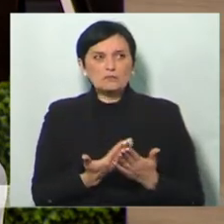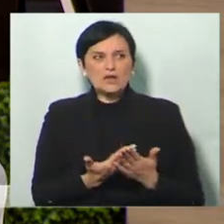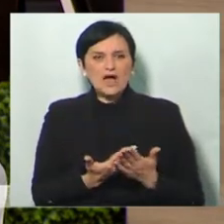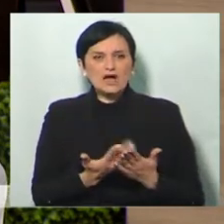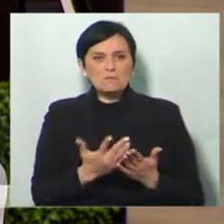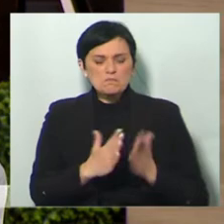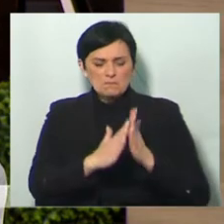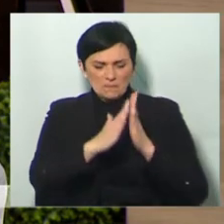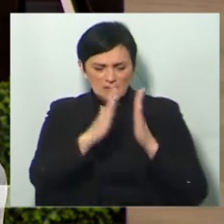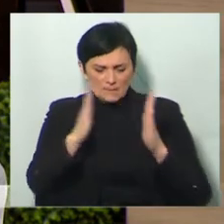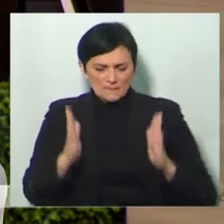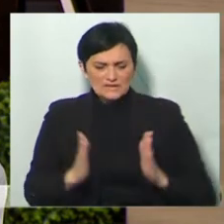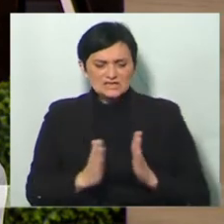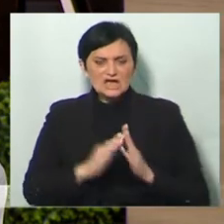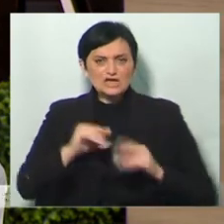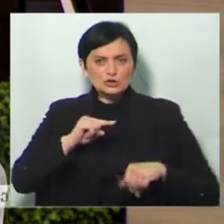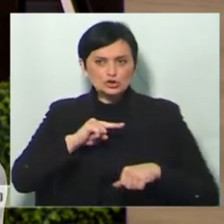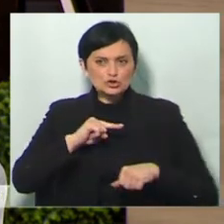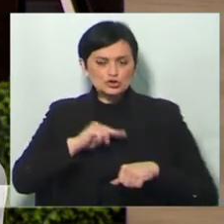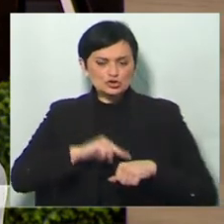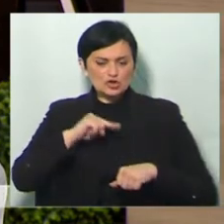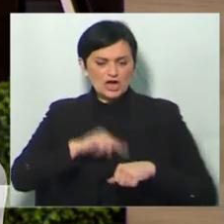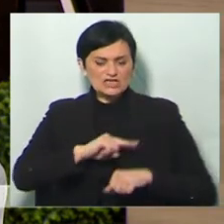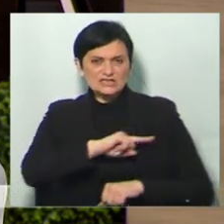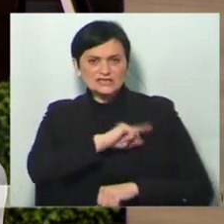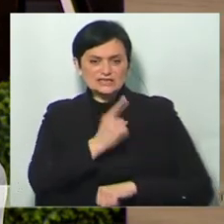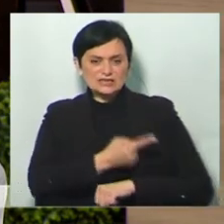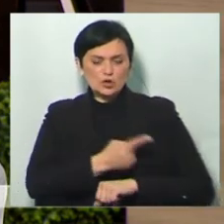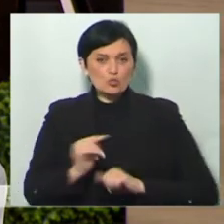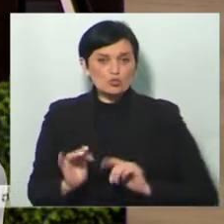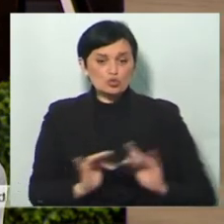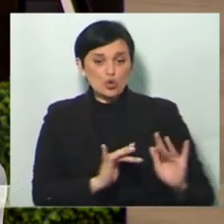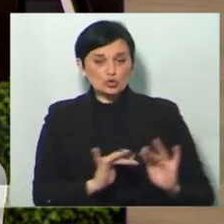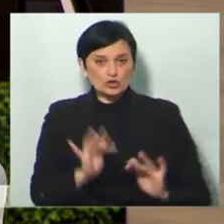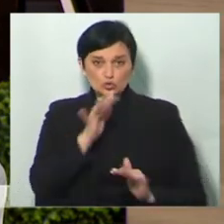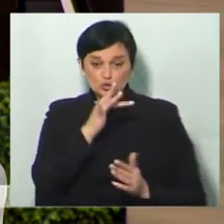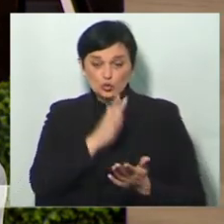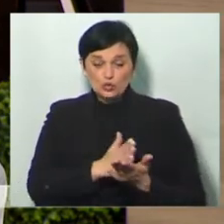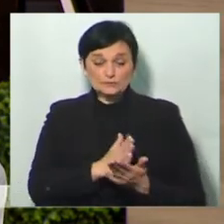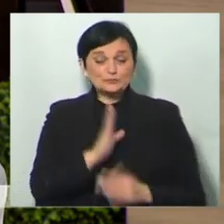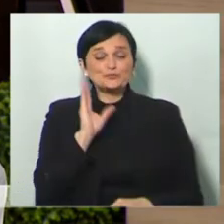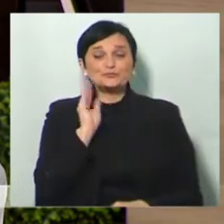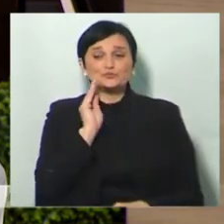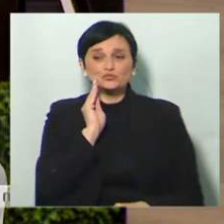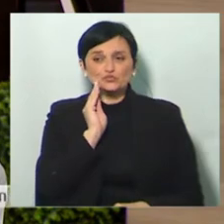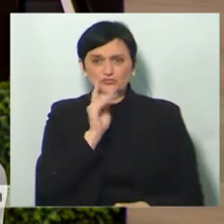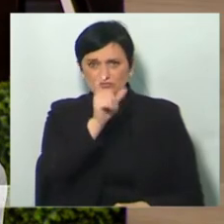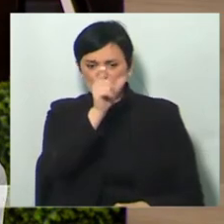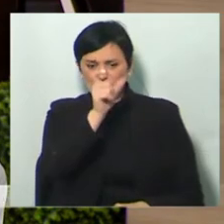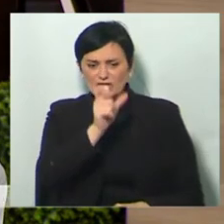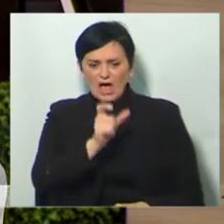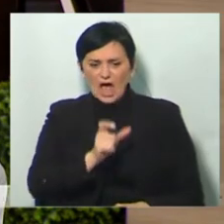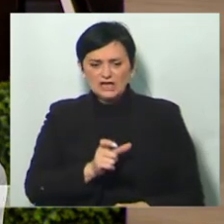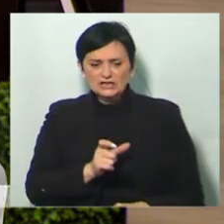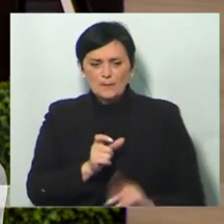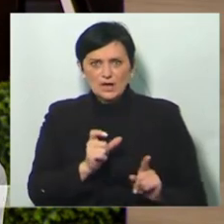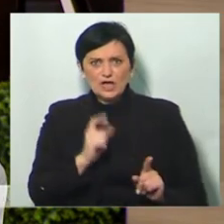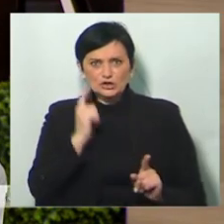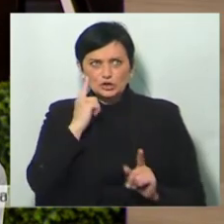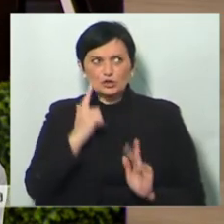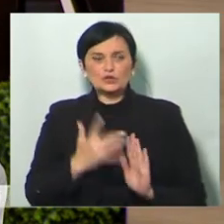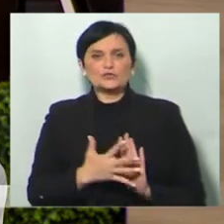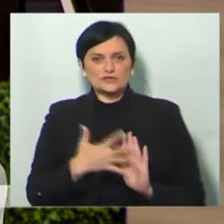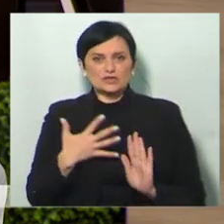რომ მთლიანად შეგრძნებითი ესეთი ძლიერი პროცესების დროს არის. Როდესაც ადამიანი ხვდება, რომ მას